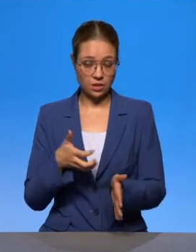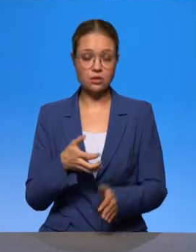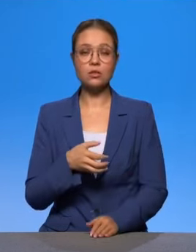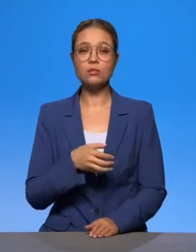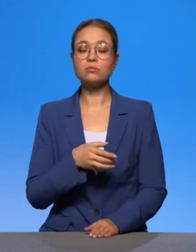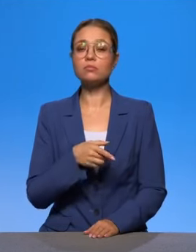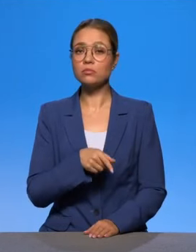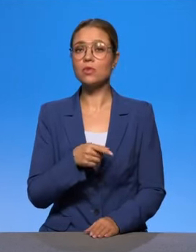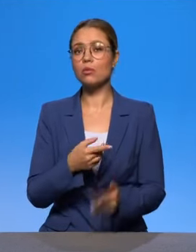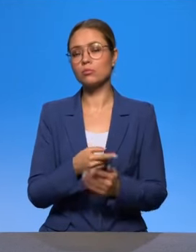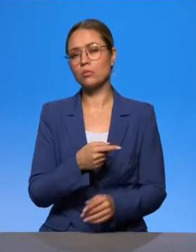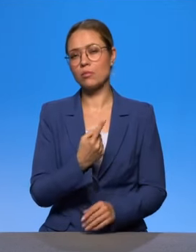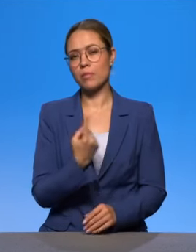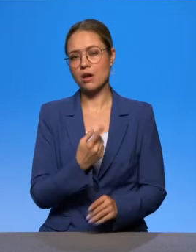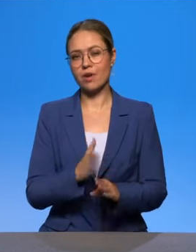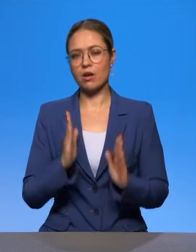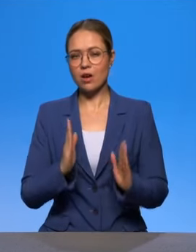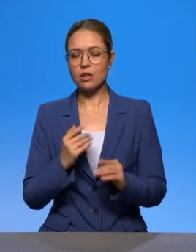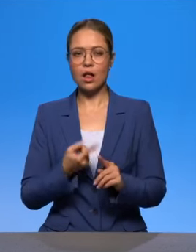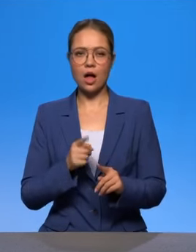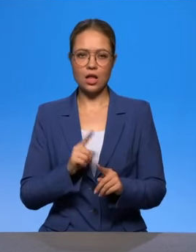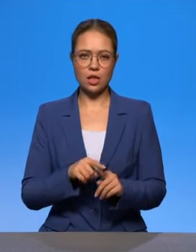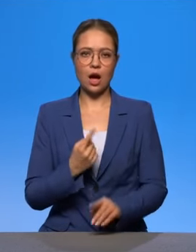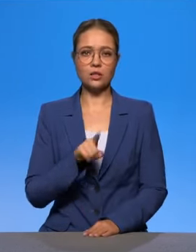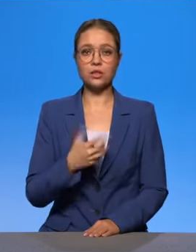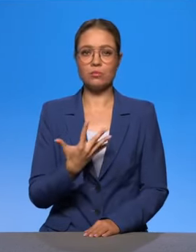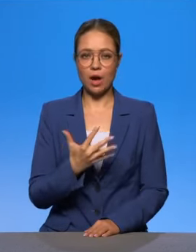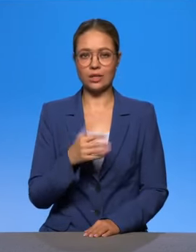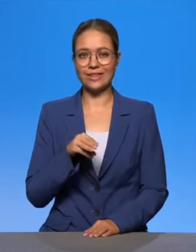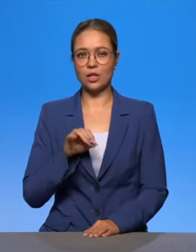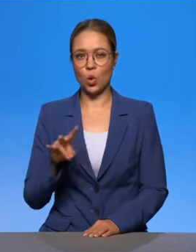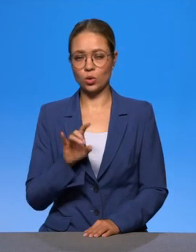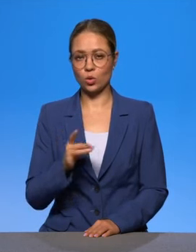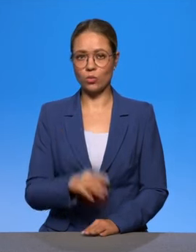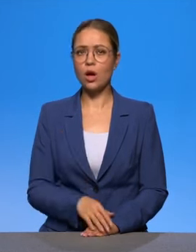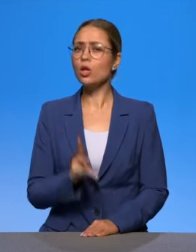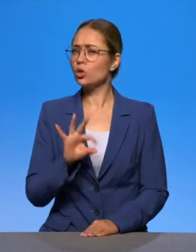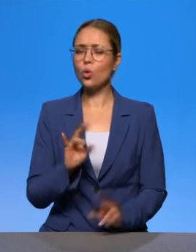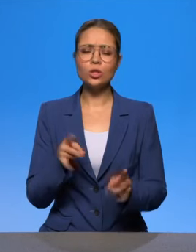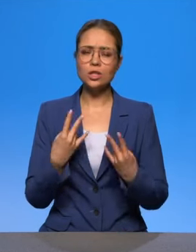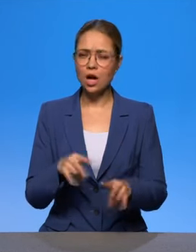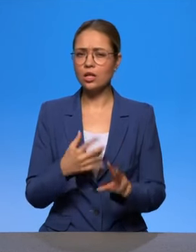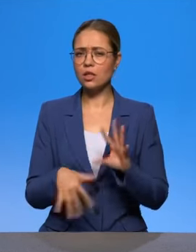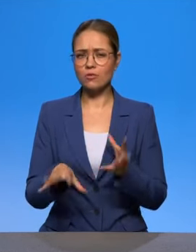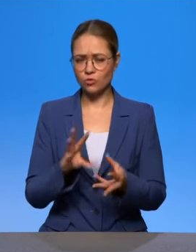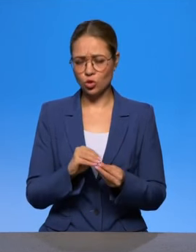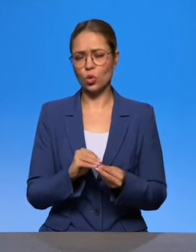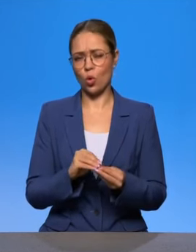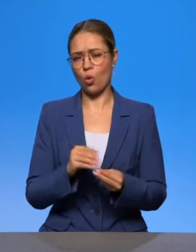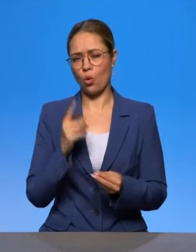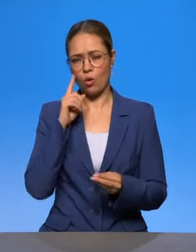почти 1,5 триллиона рублей. Да, но по дефициту первого квартала не надо судить, потому что, как правило, в первом